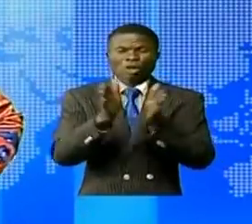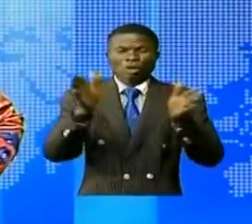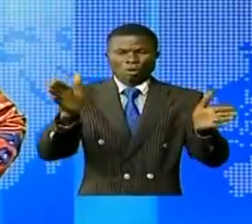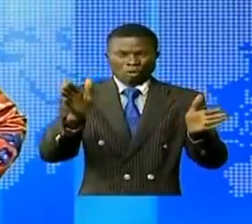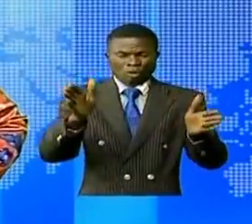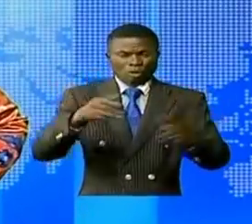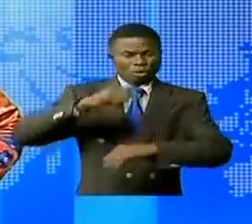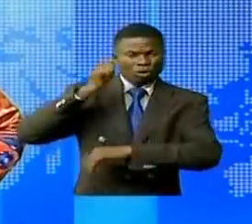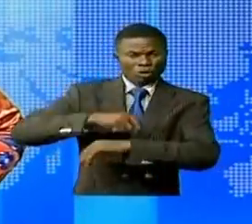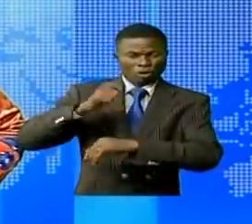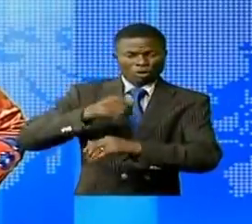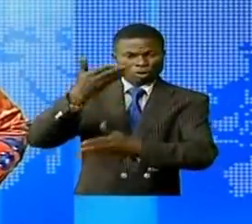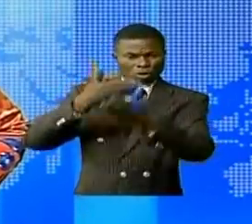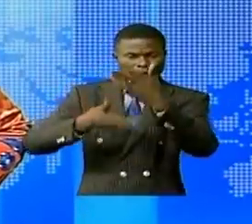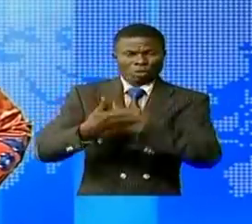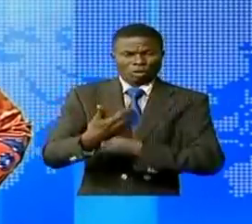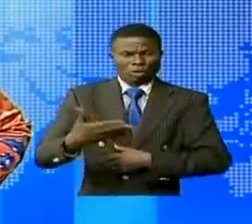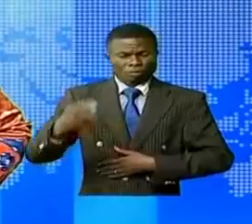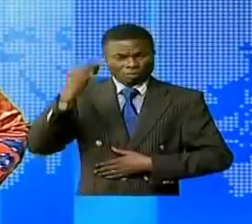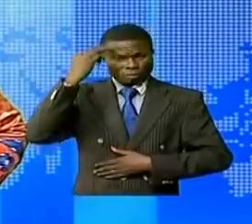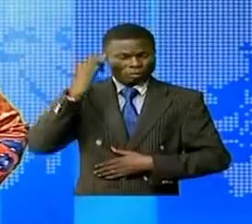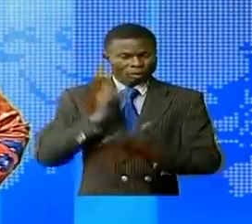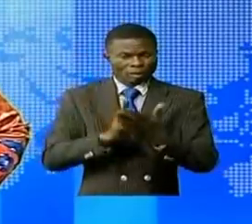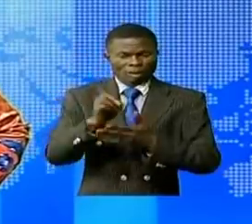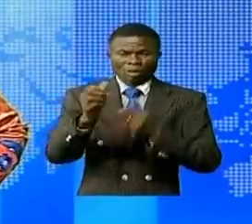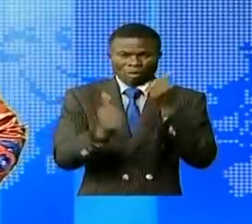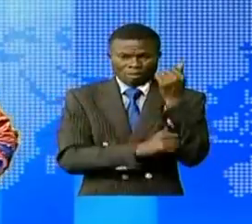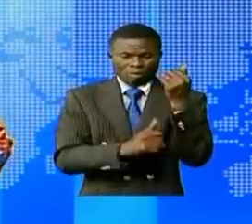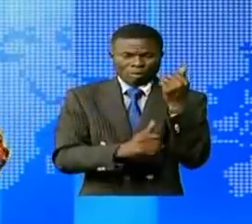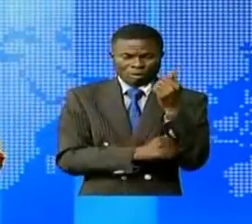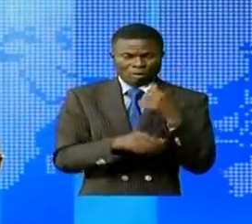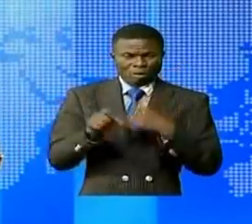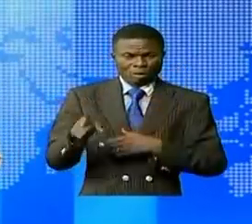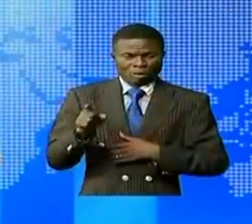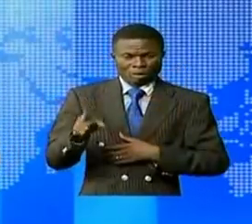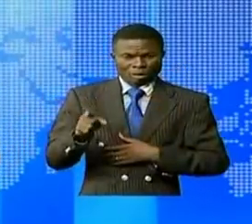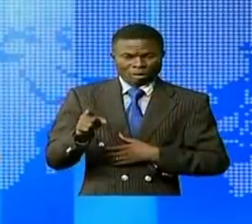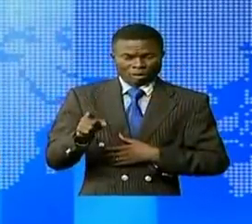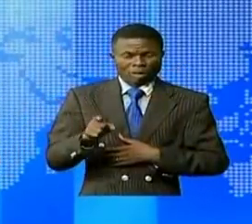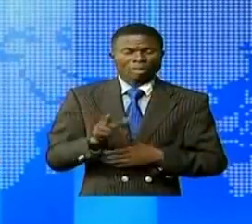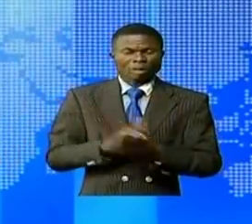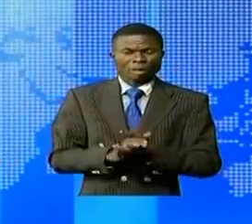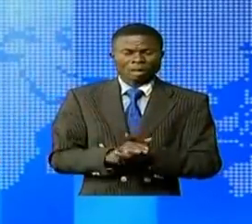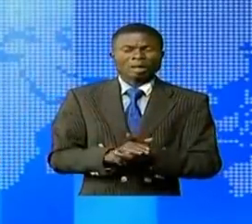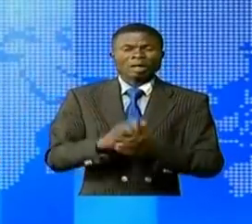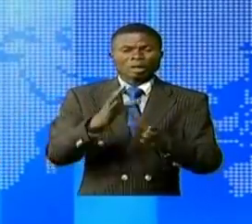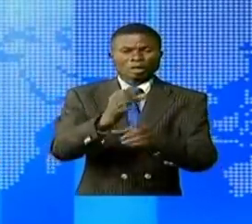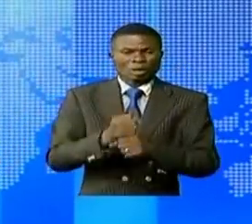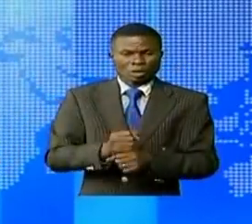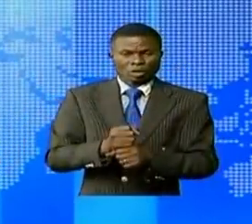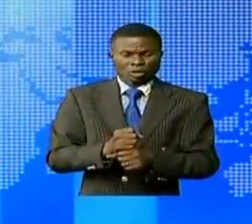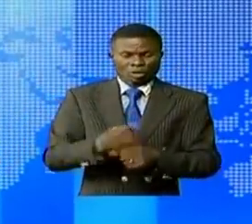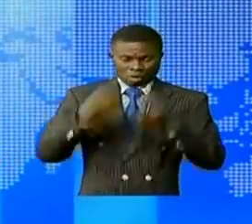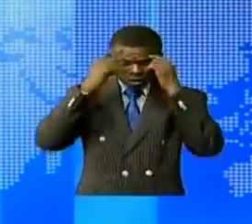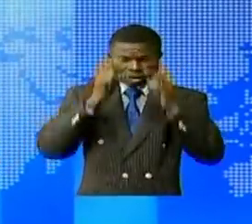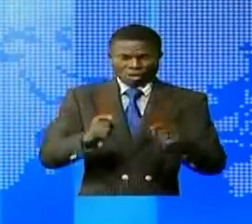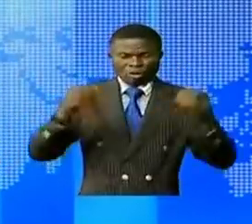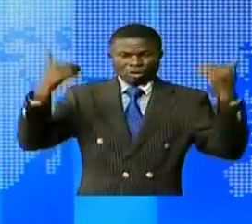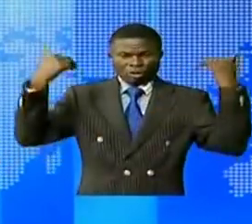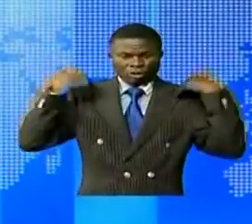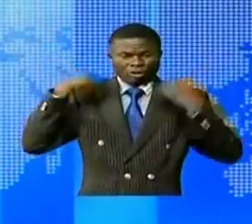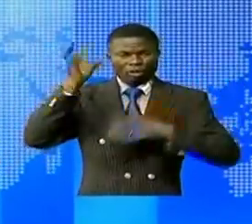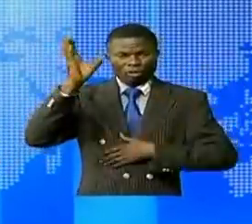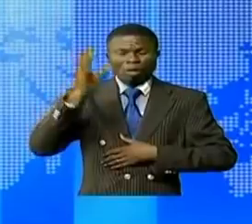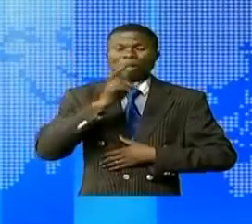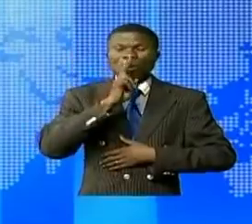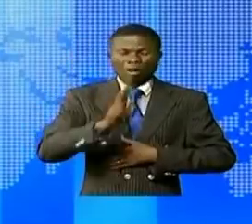la justice transitionnelle. Le ministre des Droits humains, Albert Fabrice Puela, a réussi à obtenir l'adhésion des chefs coutumiers pour que la